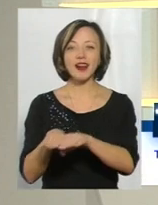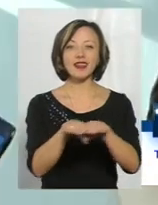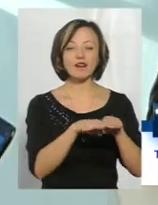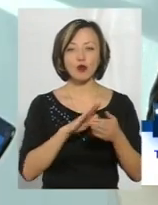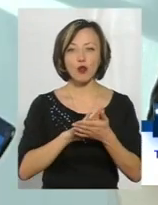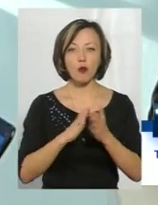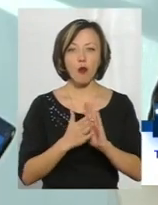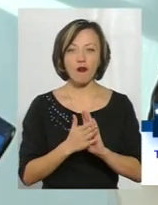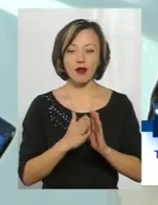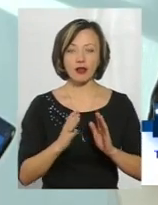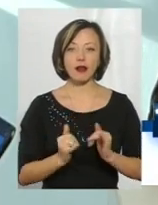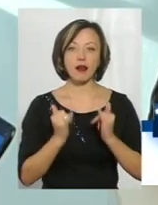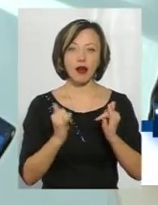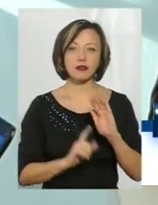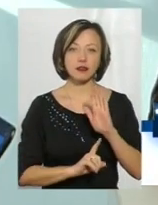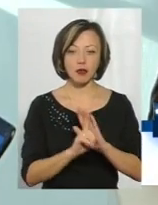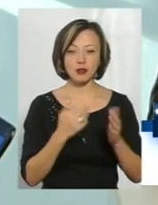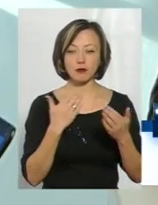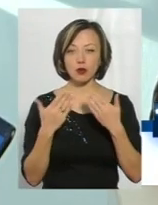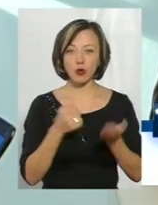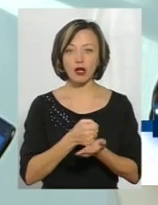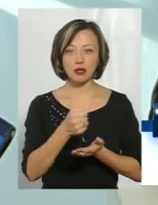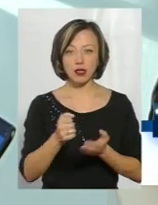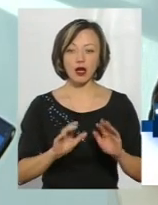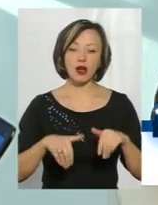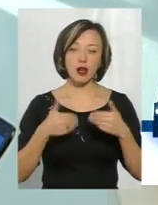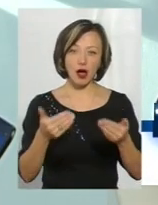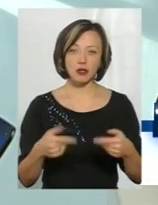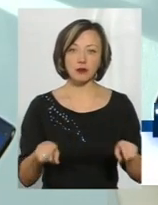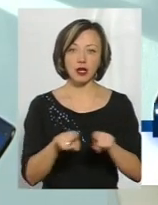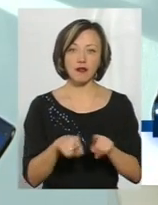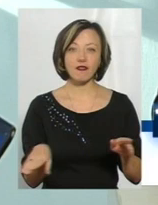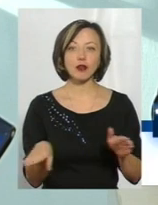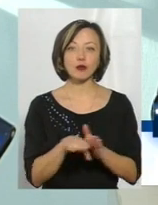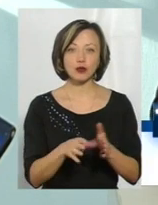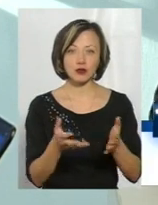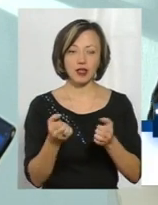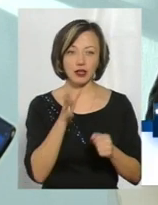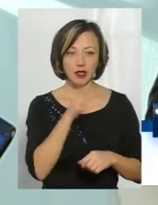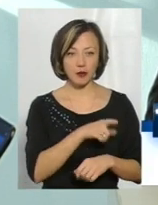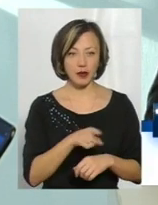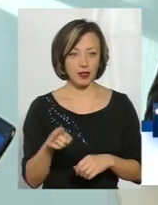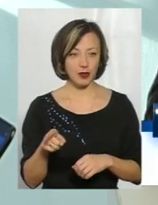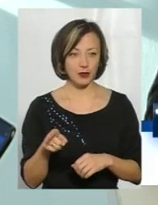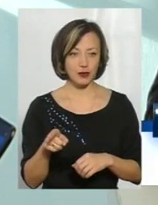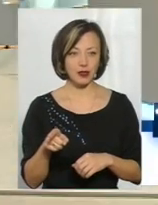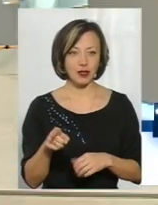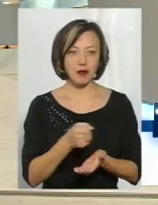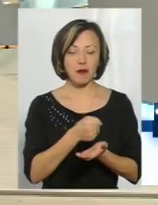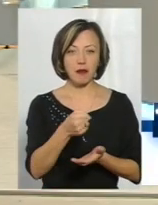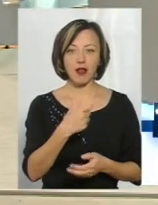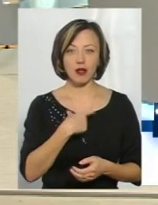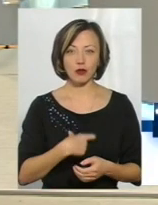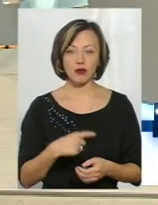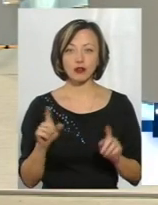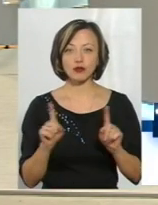як ми, коли громадськість, коли спілкуємося з кандидатами, радимо брати в таким кандидатам відпустку на період балотування. Ну, тобто,